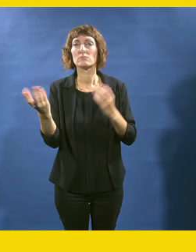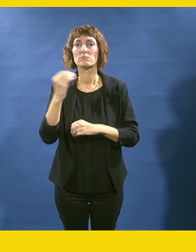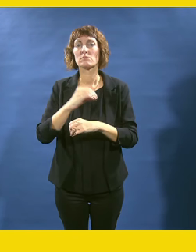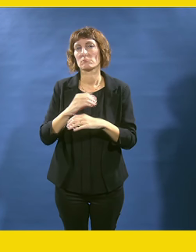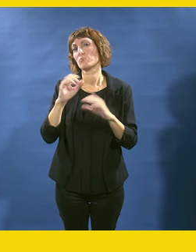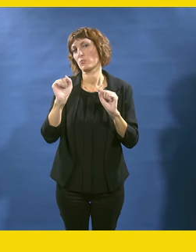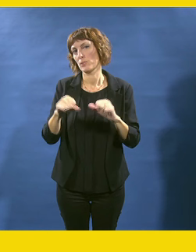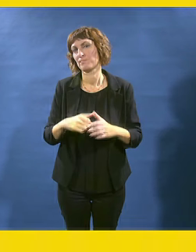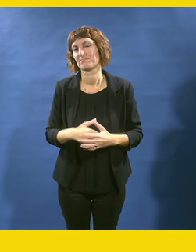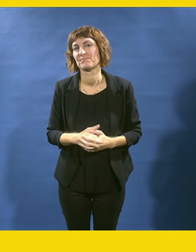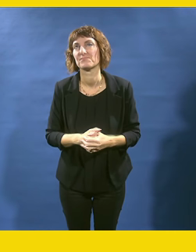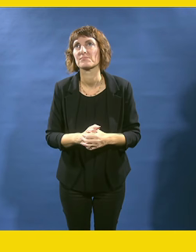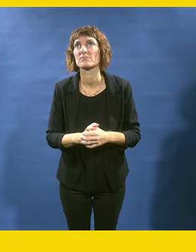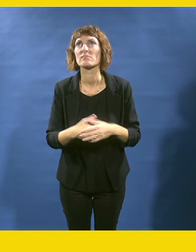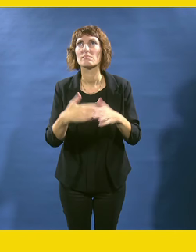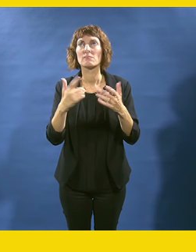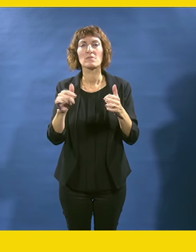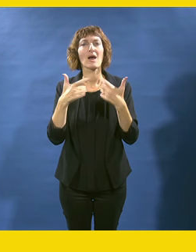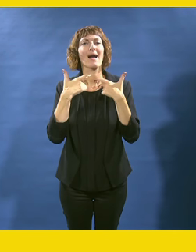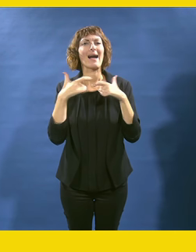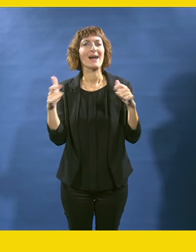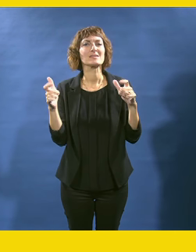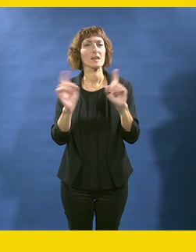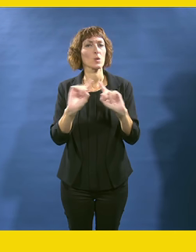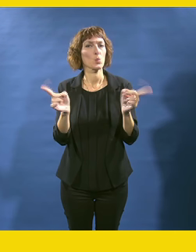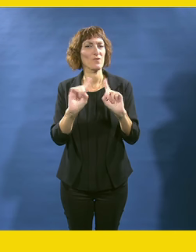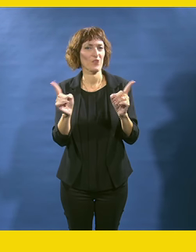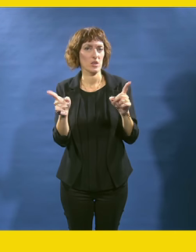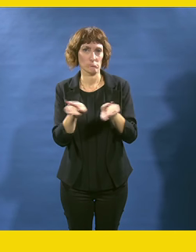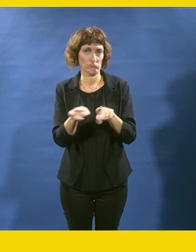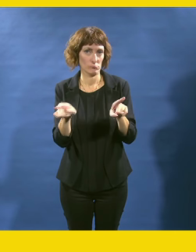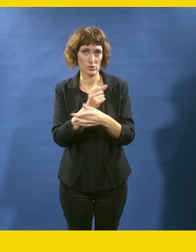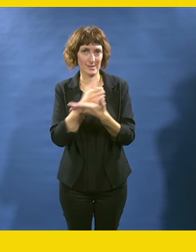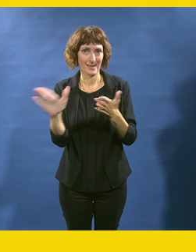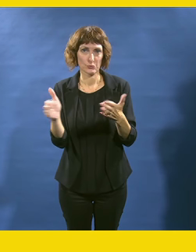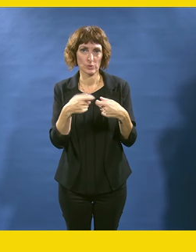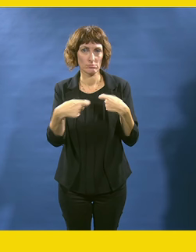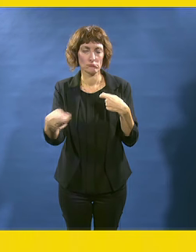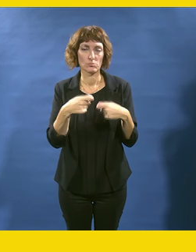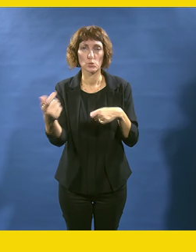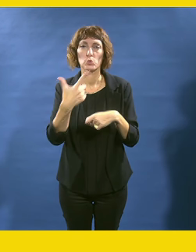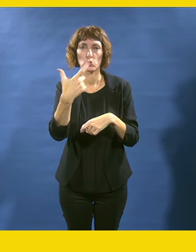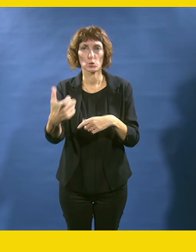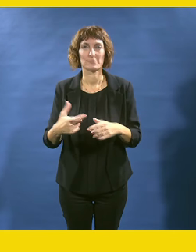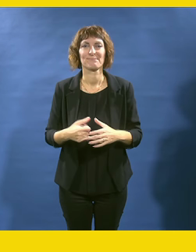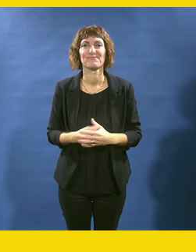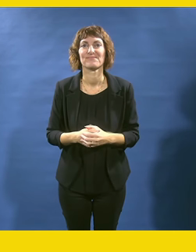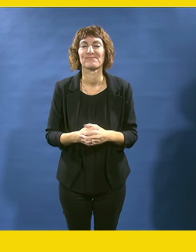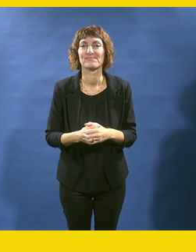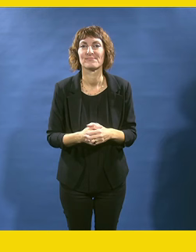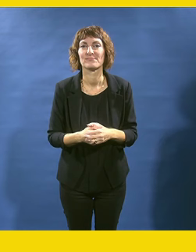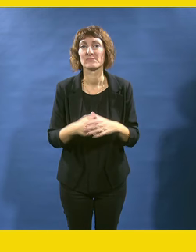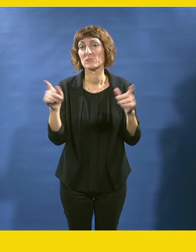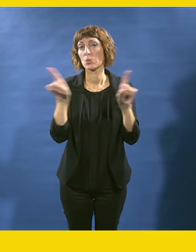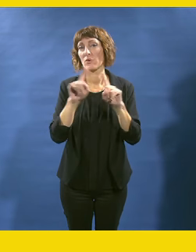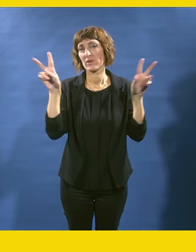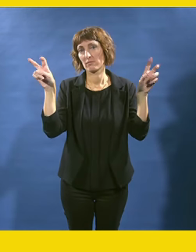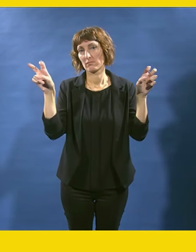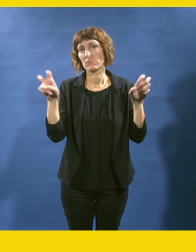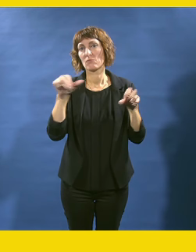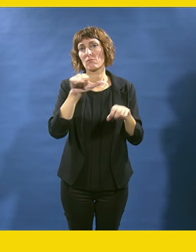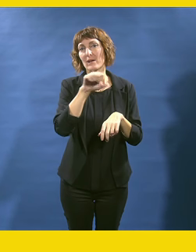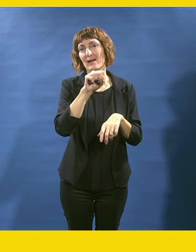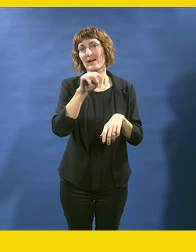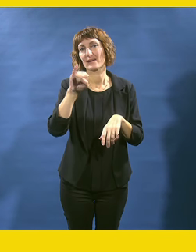code. Il y a un accès au Wi-Fi gratuit pour ces deux journées-là. C'est le Wi-Fi ASSISE.